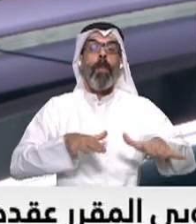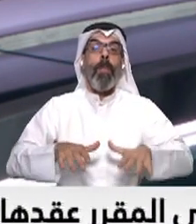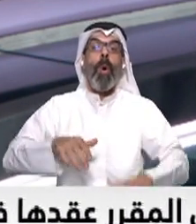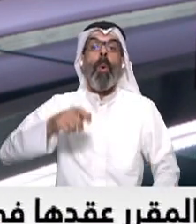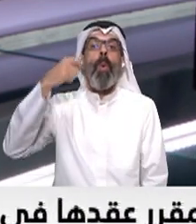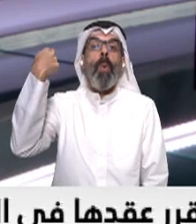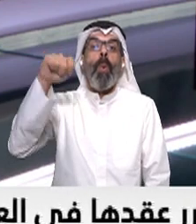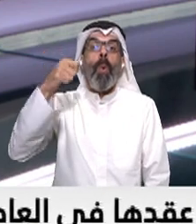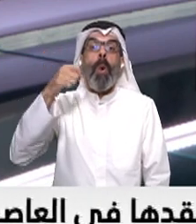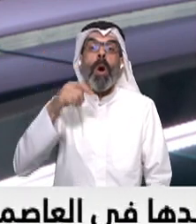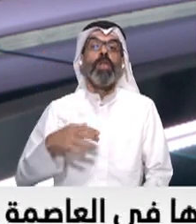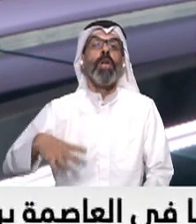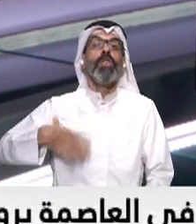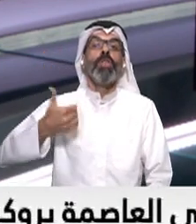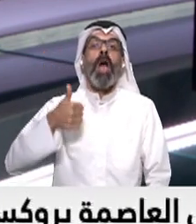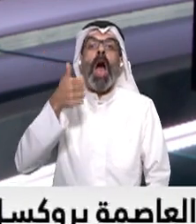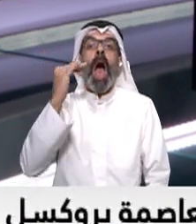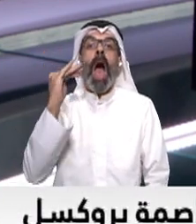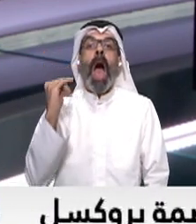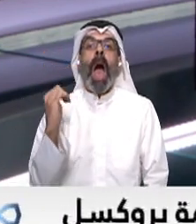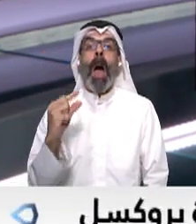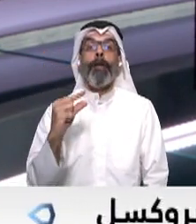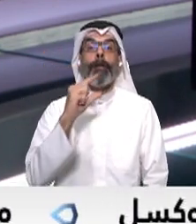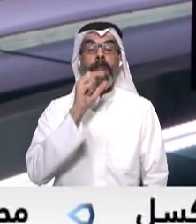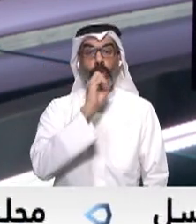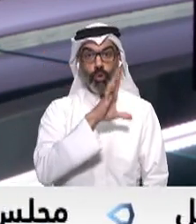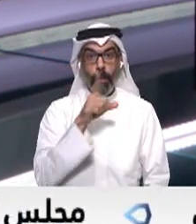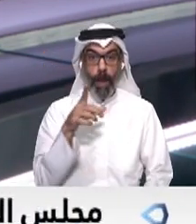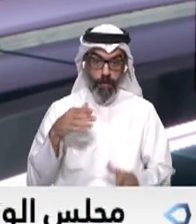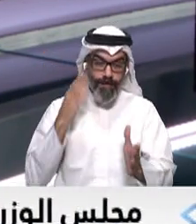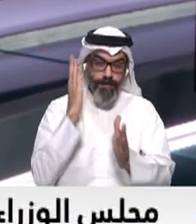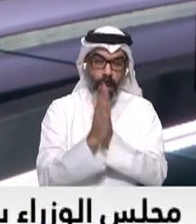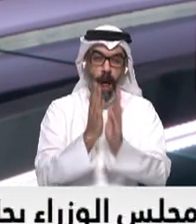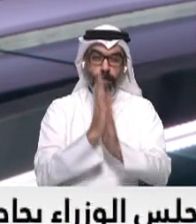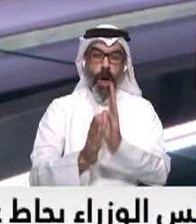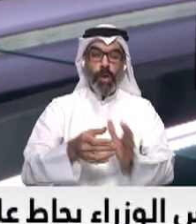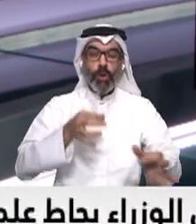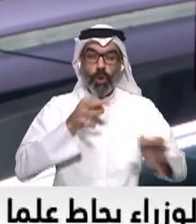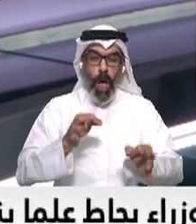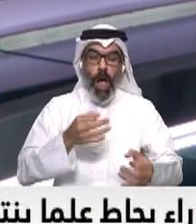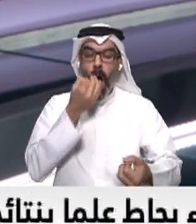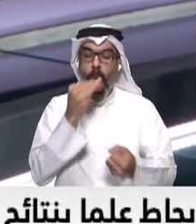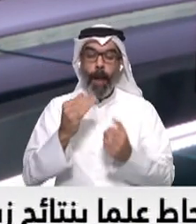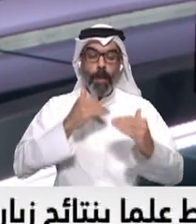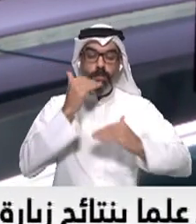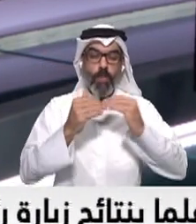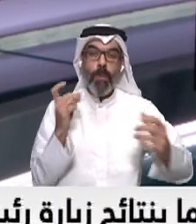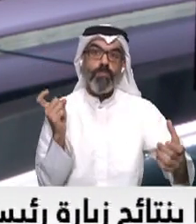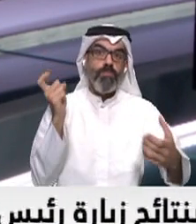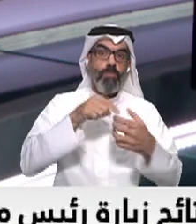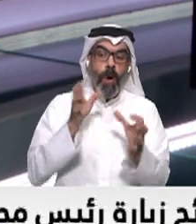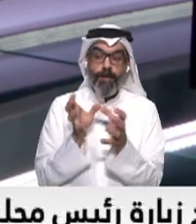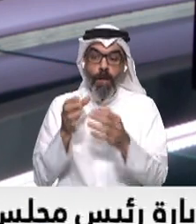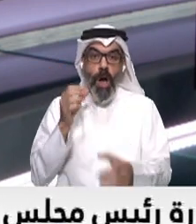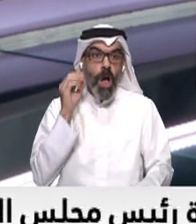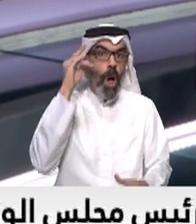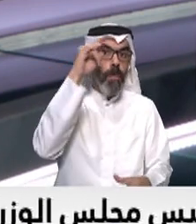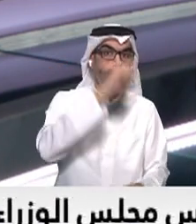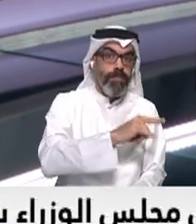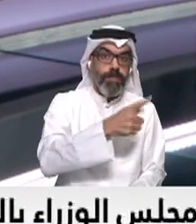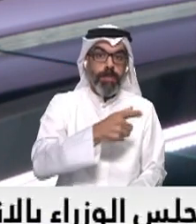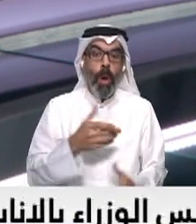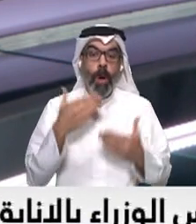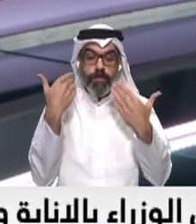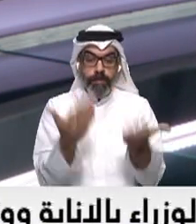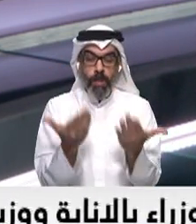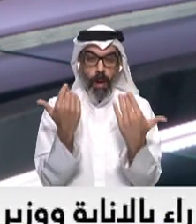دولي في التنمية المستدامة. ملفات سياسية وأمنية واقتصادية ستفرض نفسها على القمة،